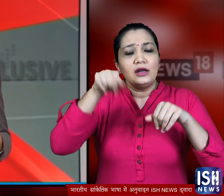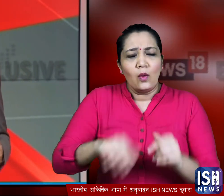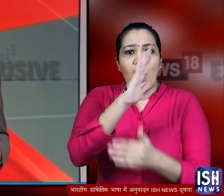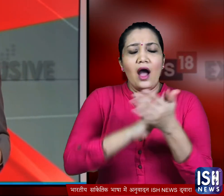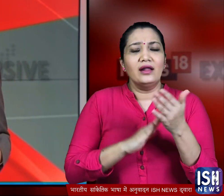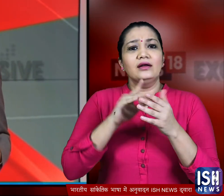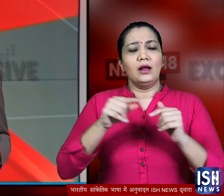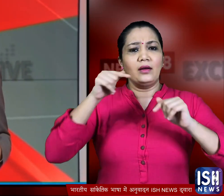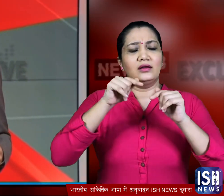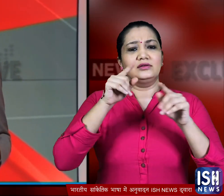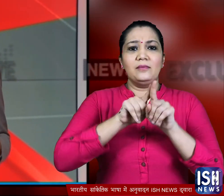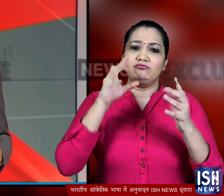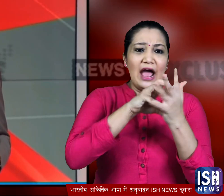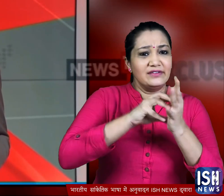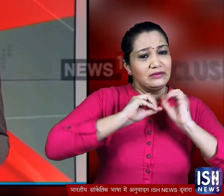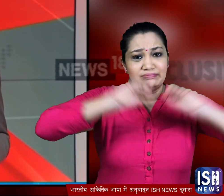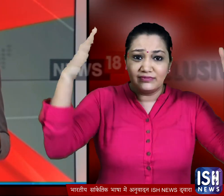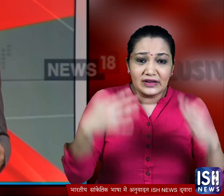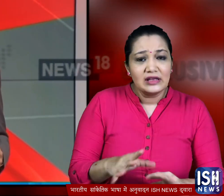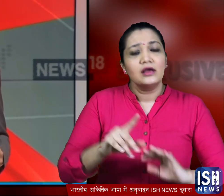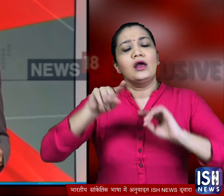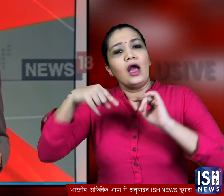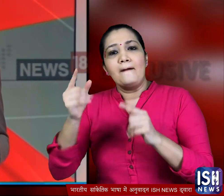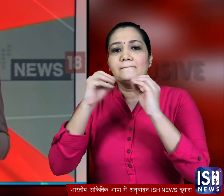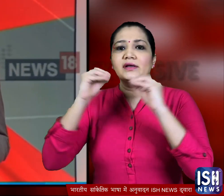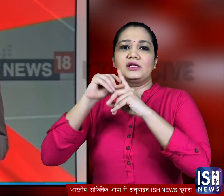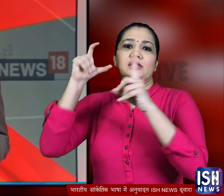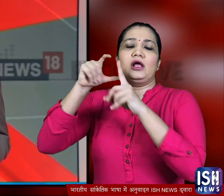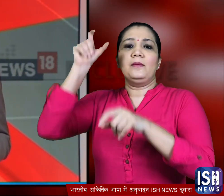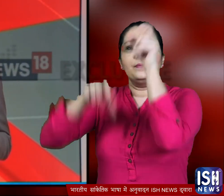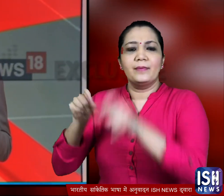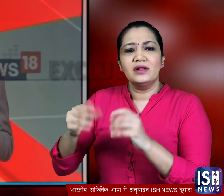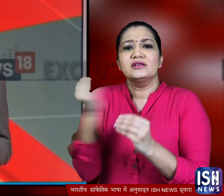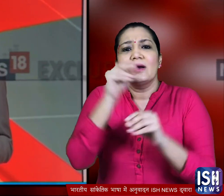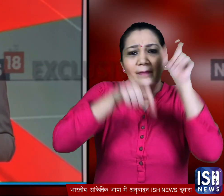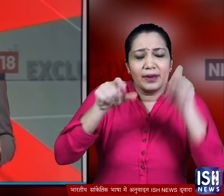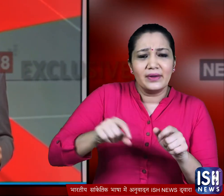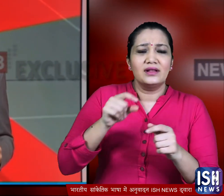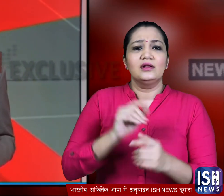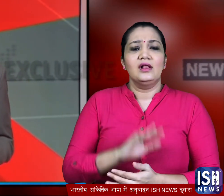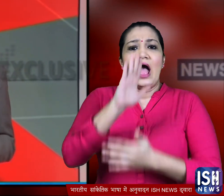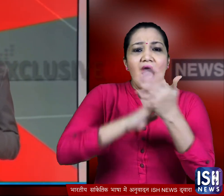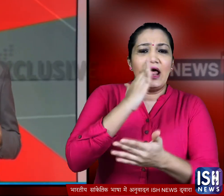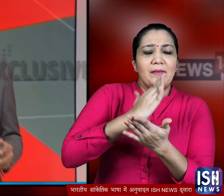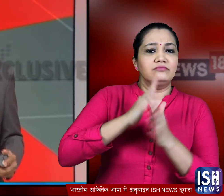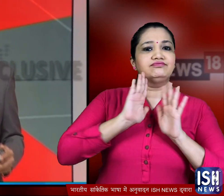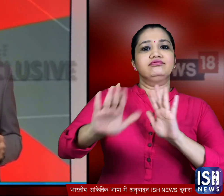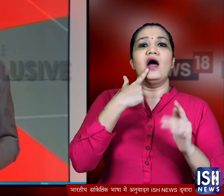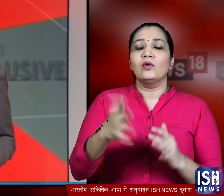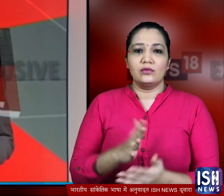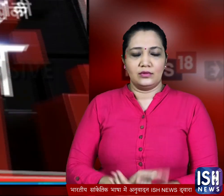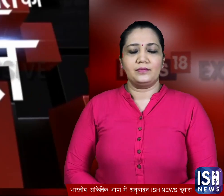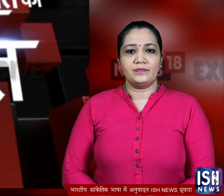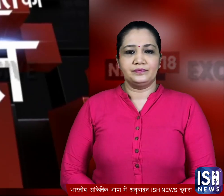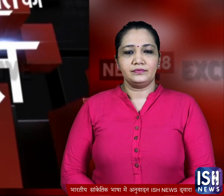इस बार हलाल मीट की सप्लाई का टेंडर जारी होते ही बजरंग दल के कार्यकर्ता भड़क गए, क्योंकि कुछ समुदायों के लोग वहाँ हलाल मीट से